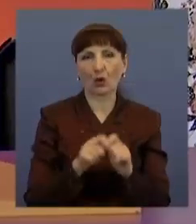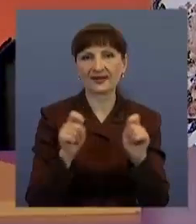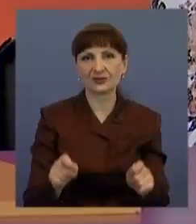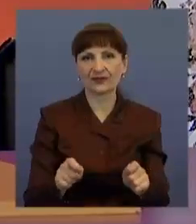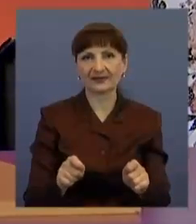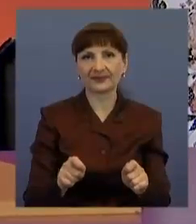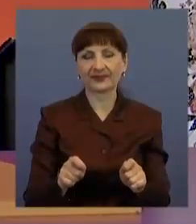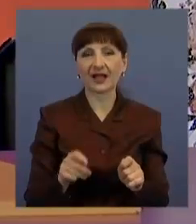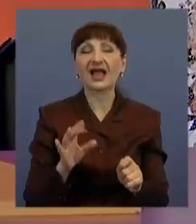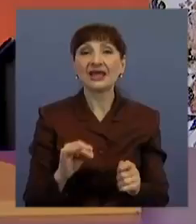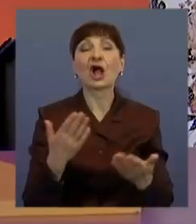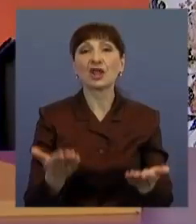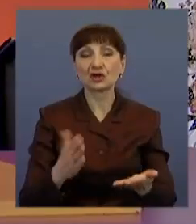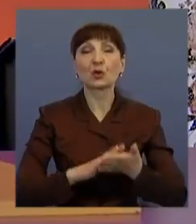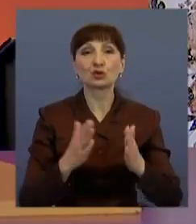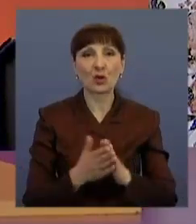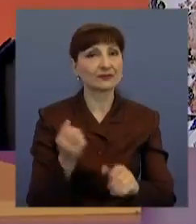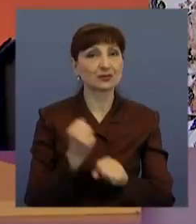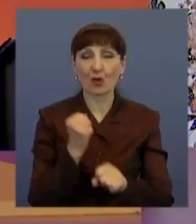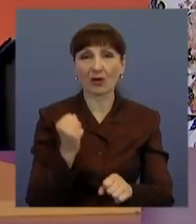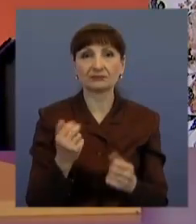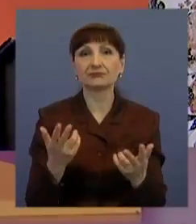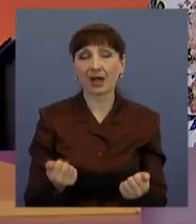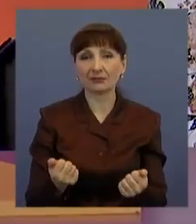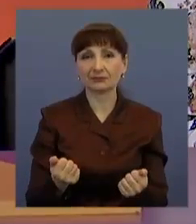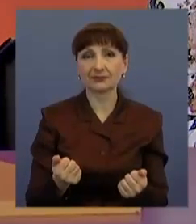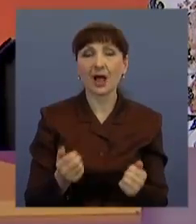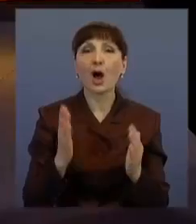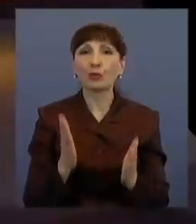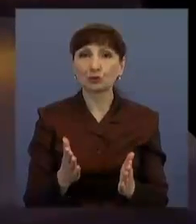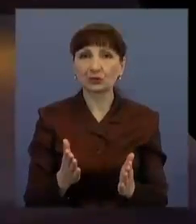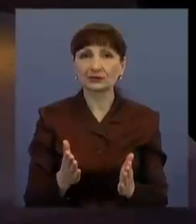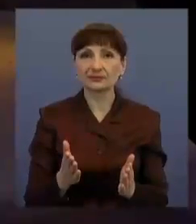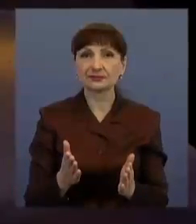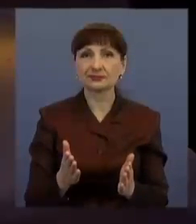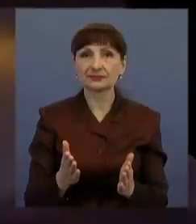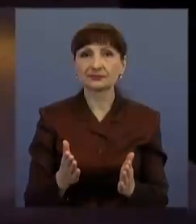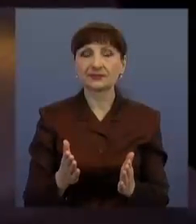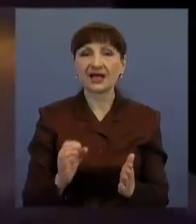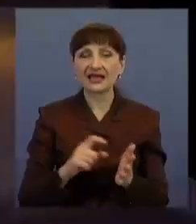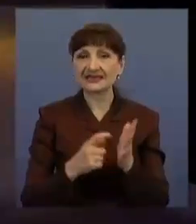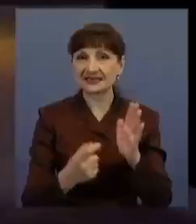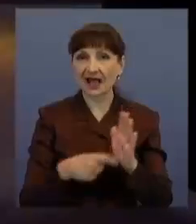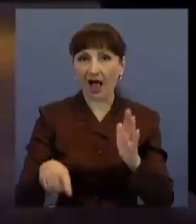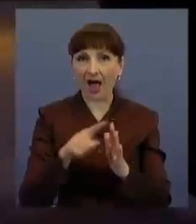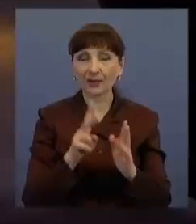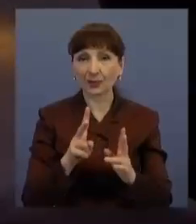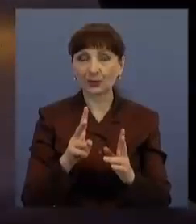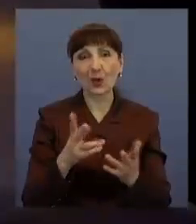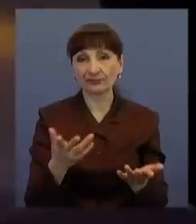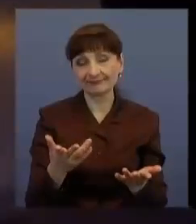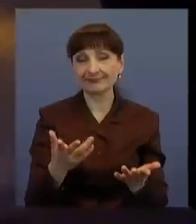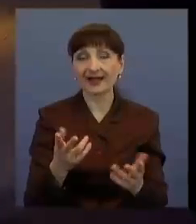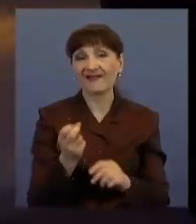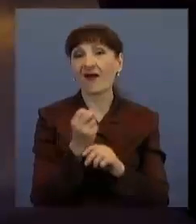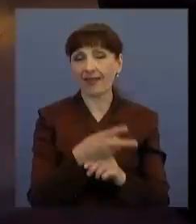и, конечно, условия остаются суровыми, строгими. Будут из зала, так скажем, да, выпроваживать, да,